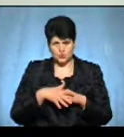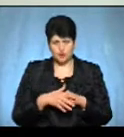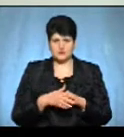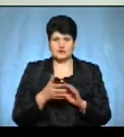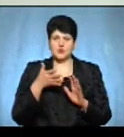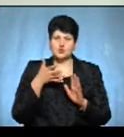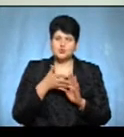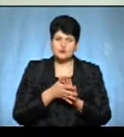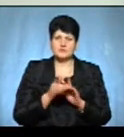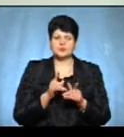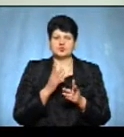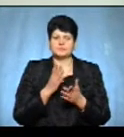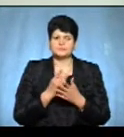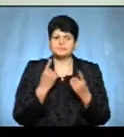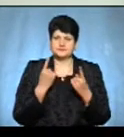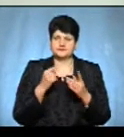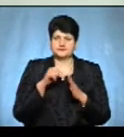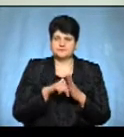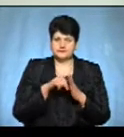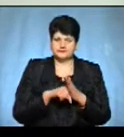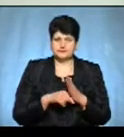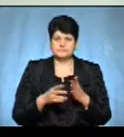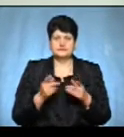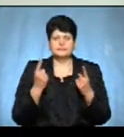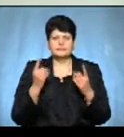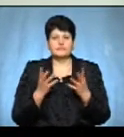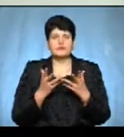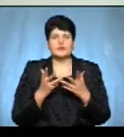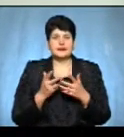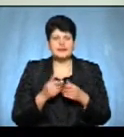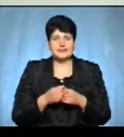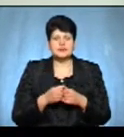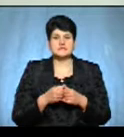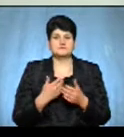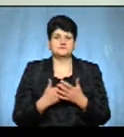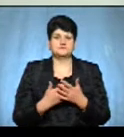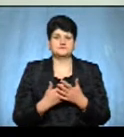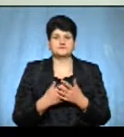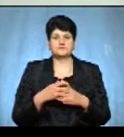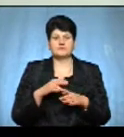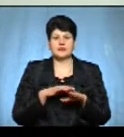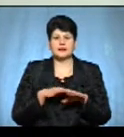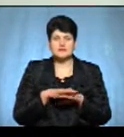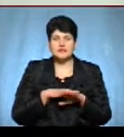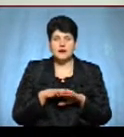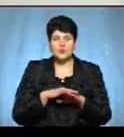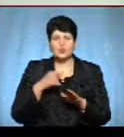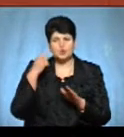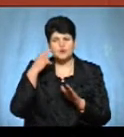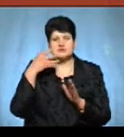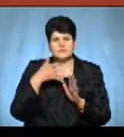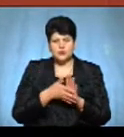і зрозуміла, що може відігравати більшу роль. Величезна кількість, скажімо так, народу усвідомило,